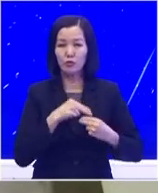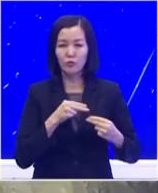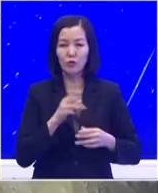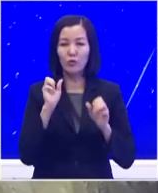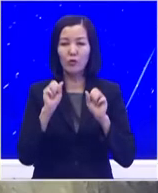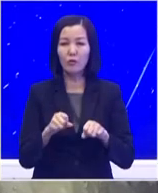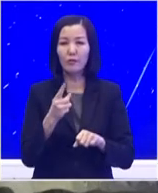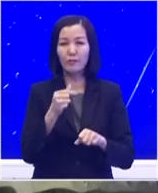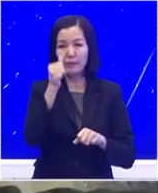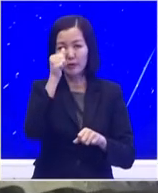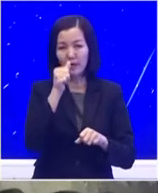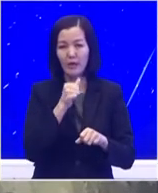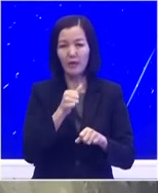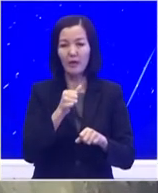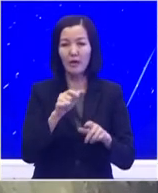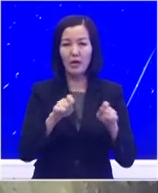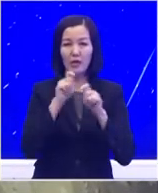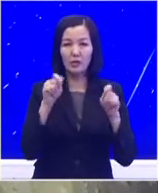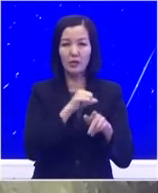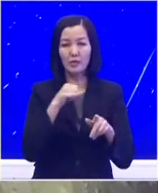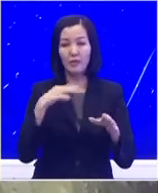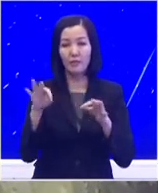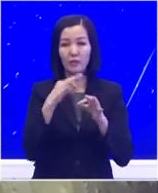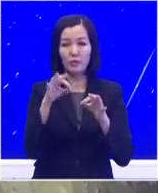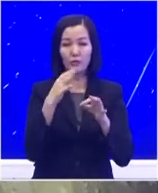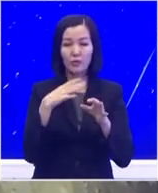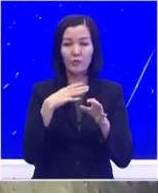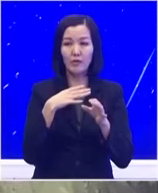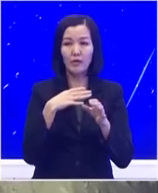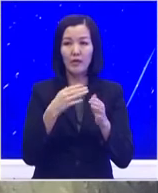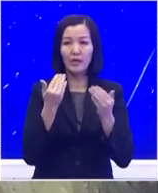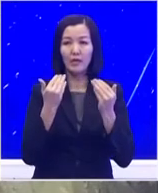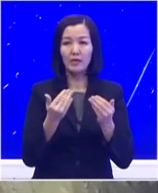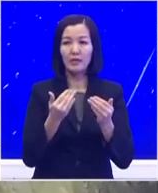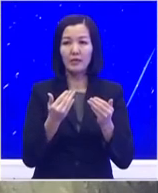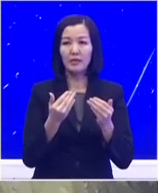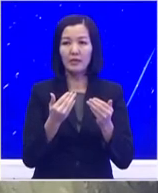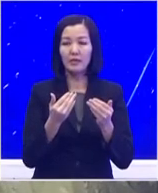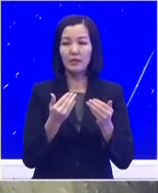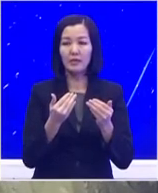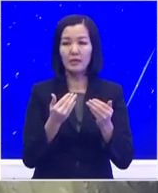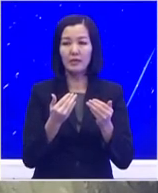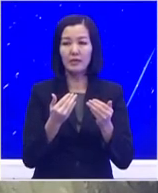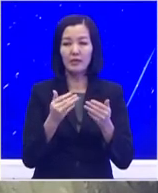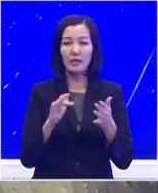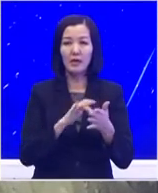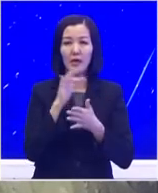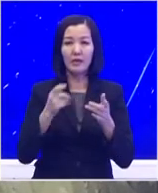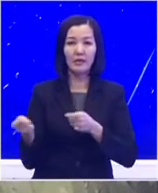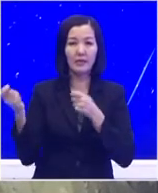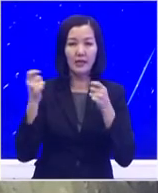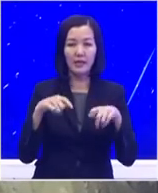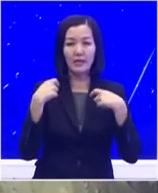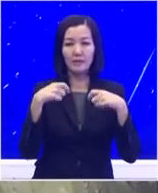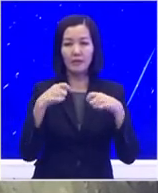ашқанымызға. Осылардың бәрін жеке өзіміз тігеміз. Сондай болып жатыр, бірақ енді бұл қаладан алып келініп сатылып